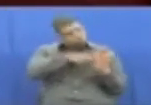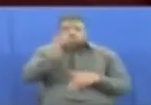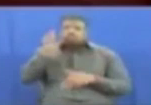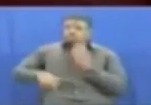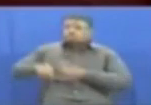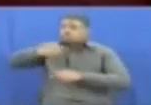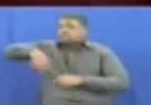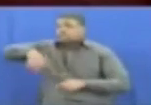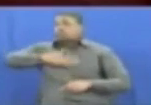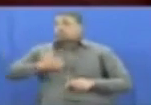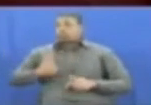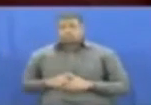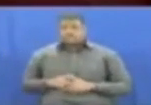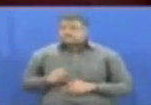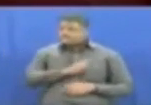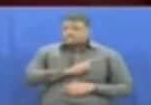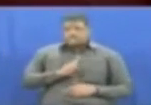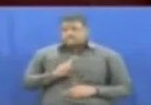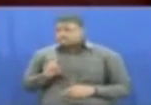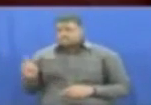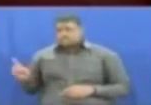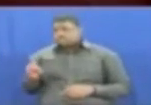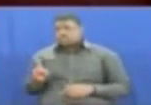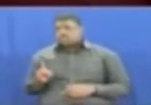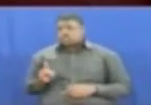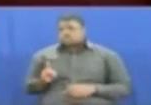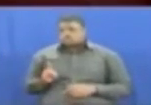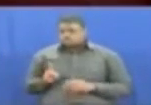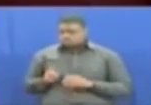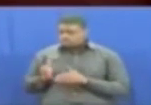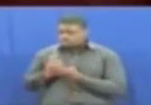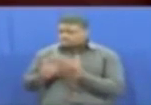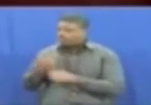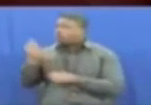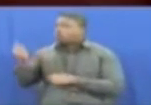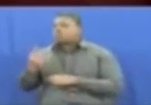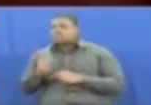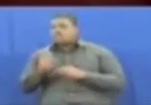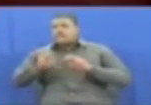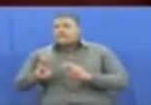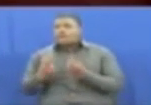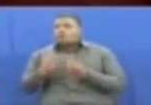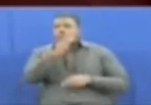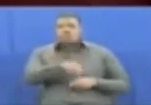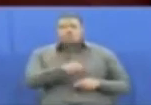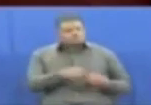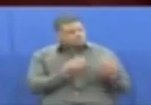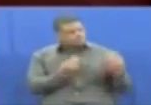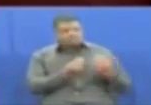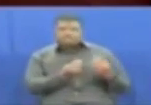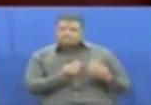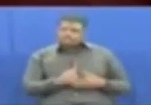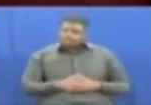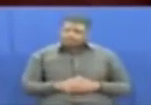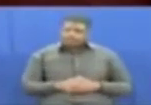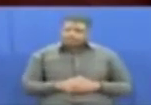chetu, kisiwe cha upande mmoja au cha watu wachache hata kidogo. Kwa hiyo